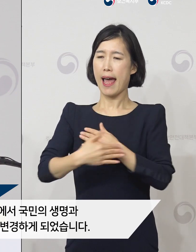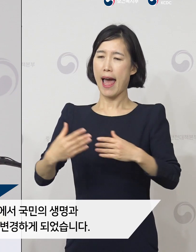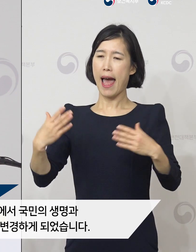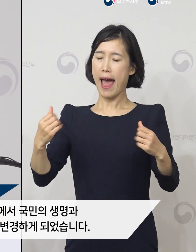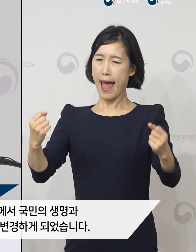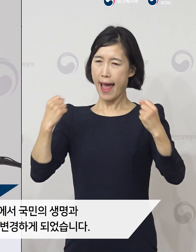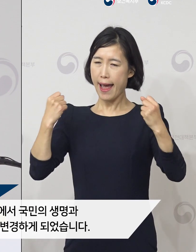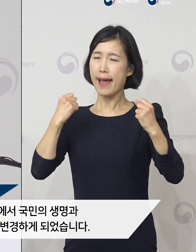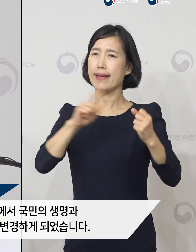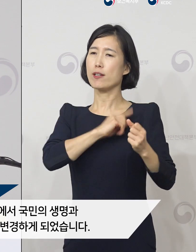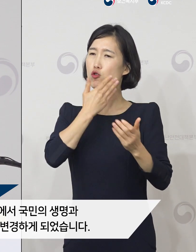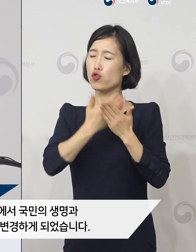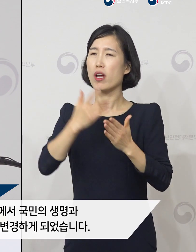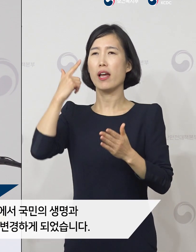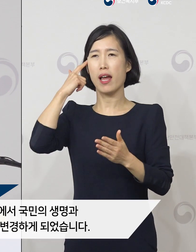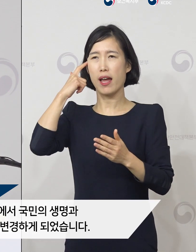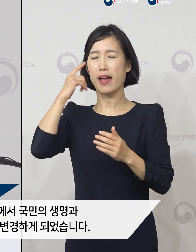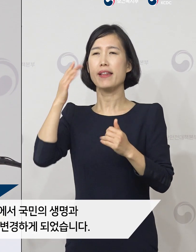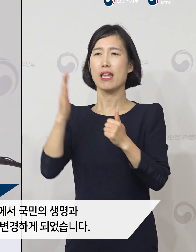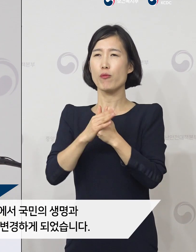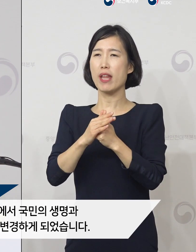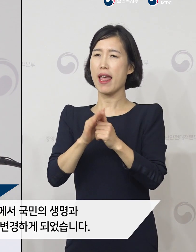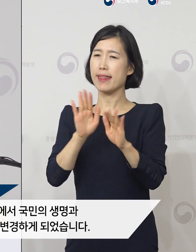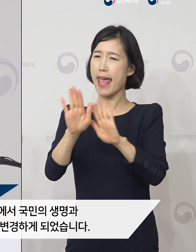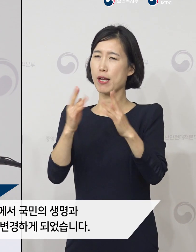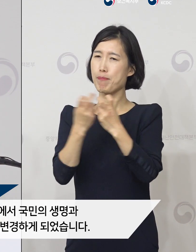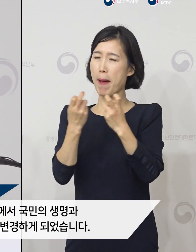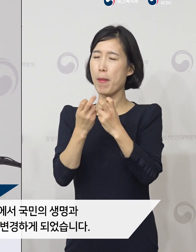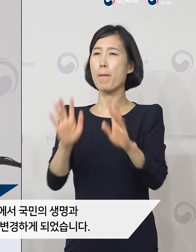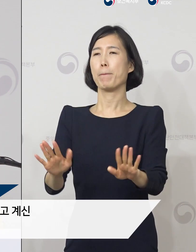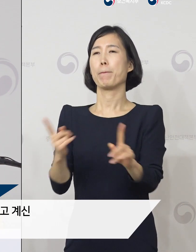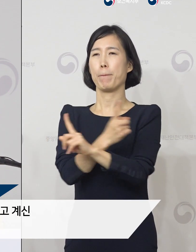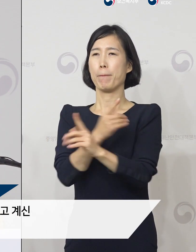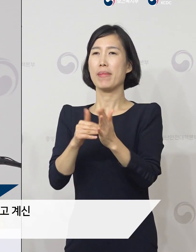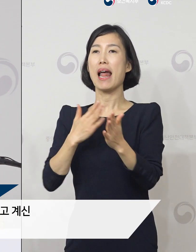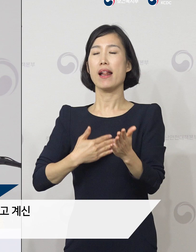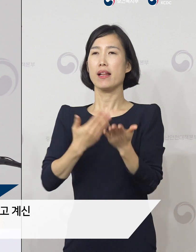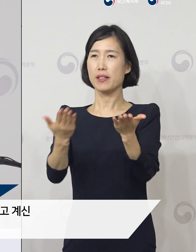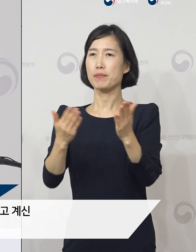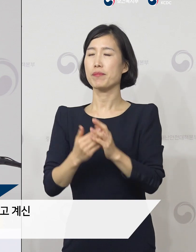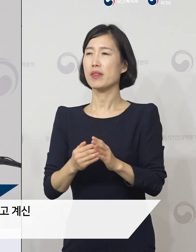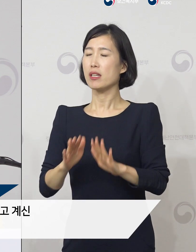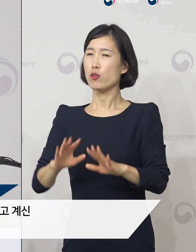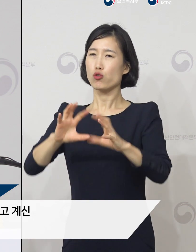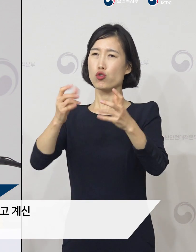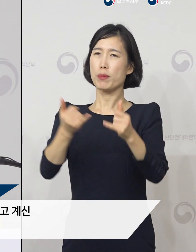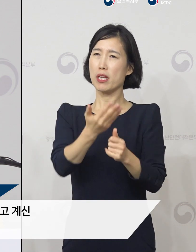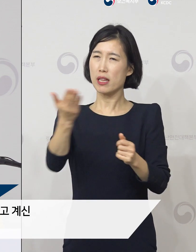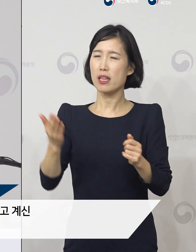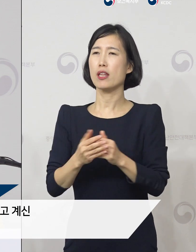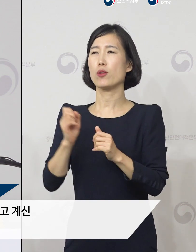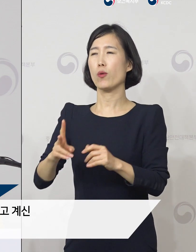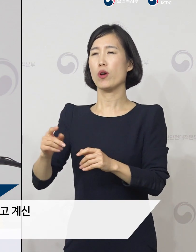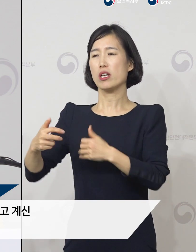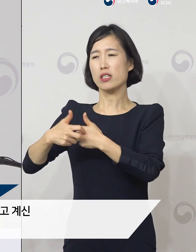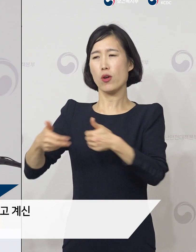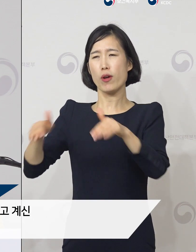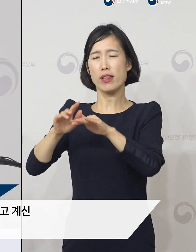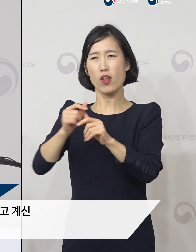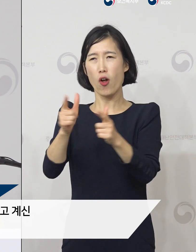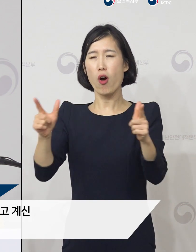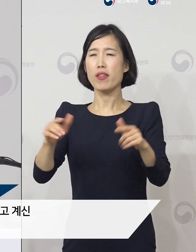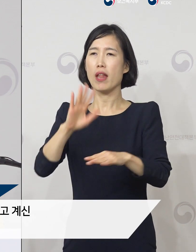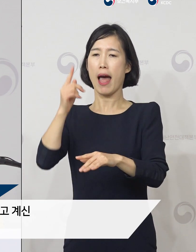이러한 대응 전략을 변경하게 되었습니다. 이미 국민과 많은 의료인께서 자발적으로 보여주고